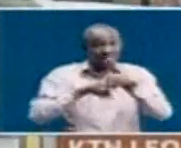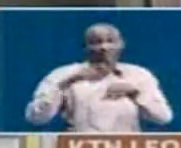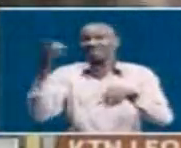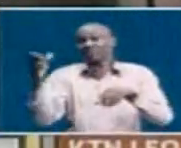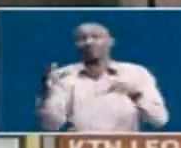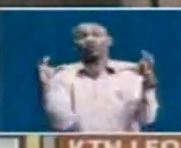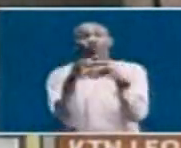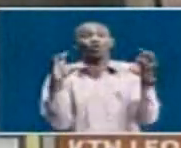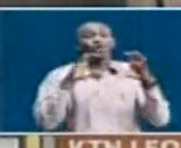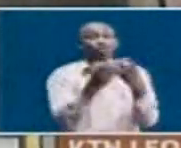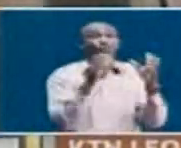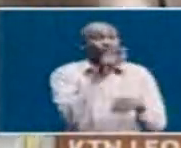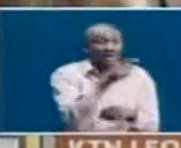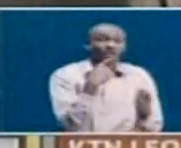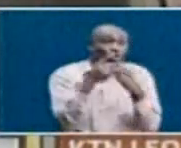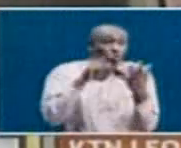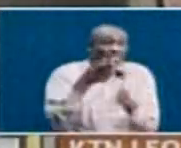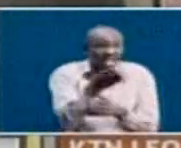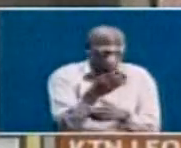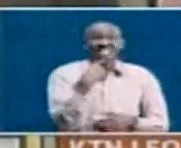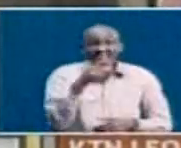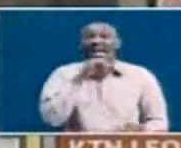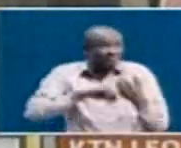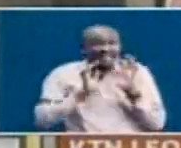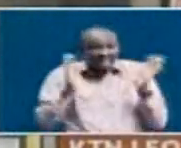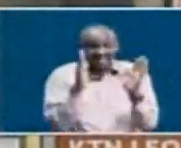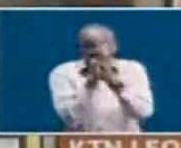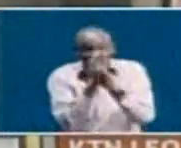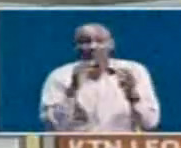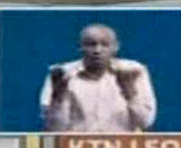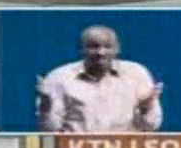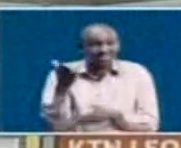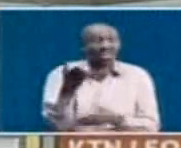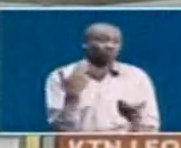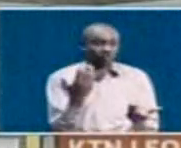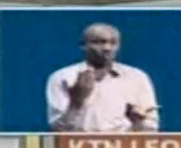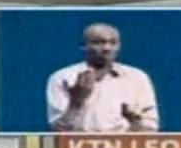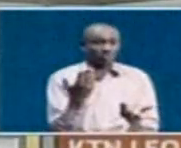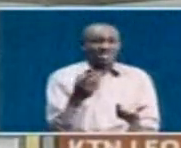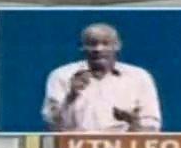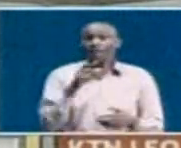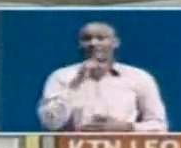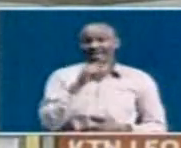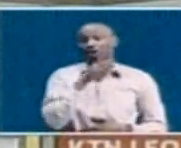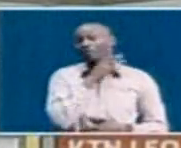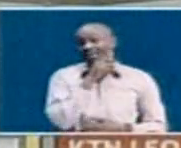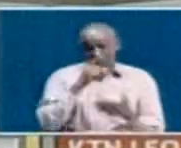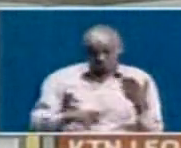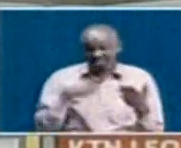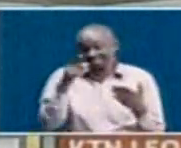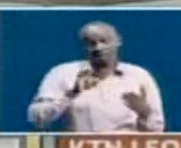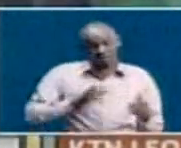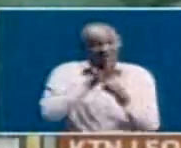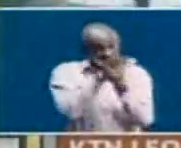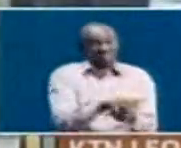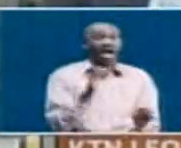vyama vyao wanaambiana msiwaambie hawa wanaume unajua wana. Lakini huku wanaume wakilalama kudhulumiwa na